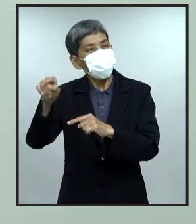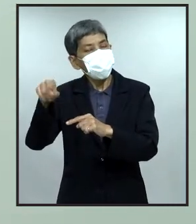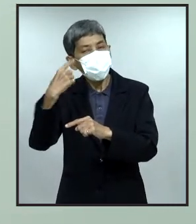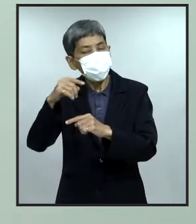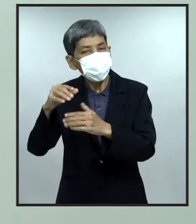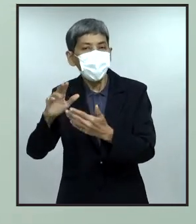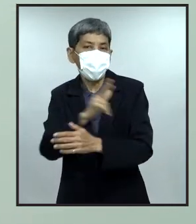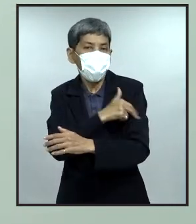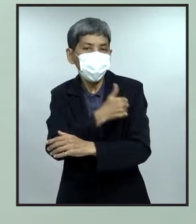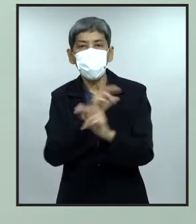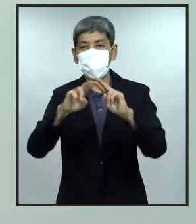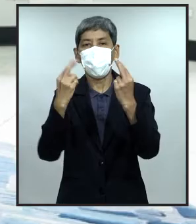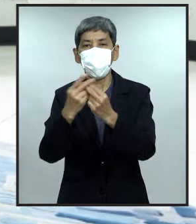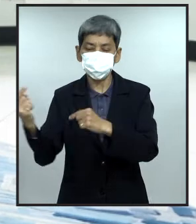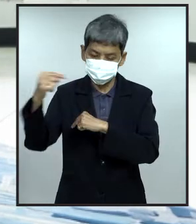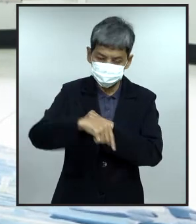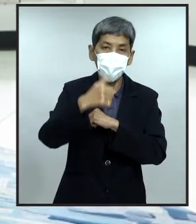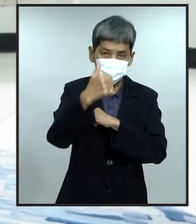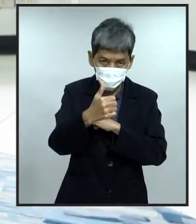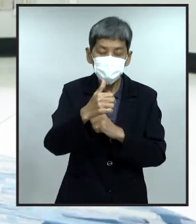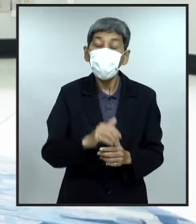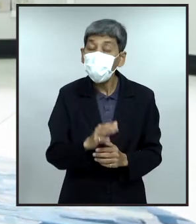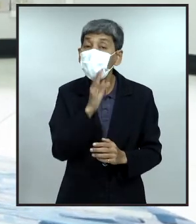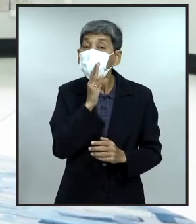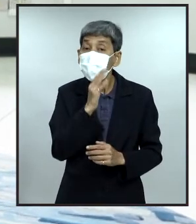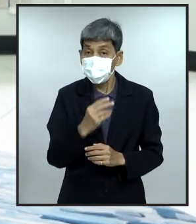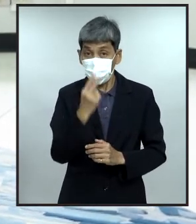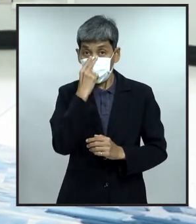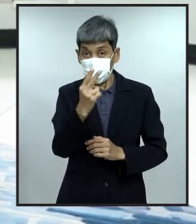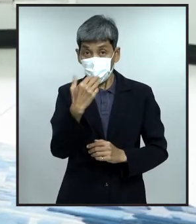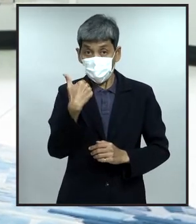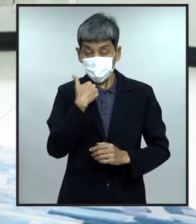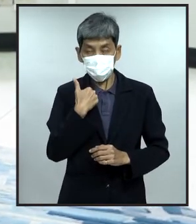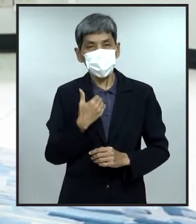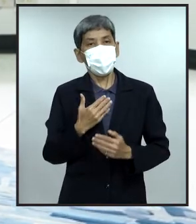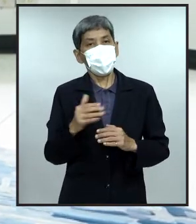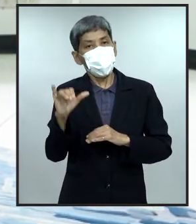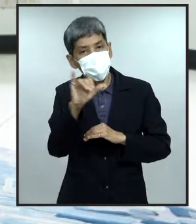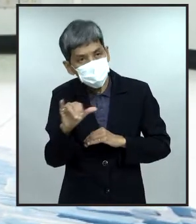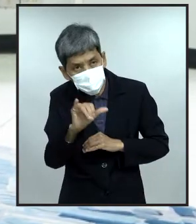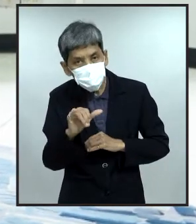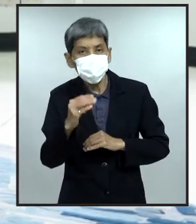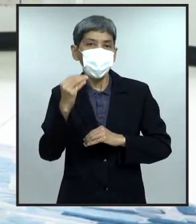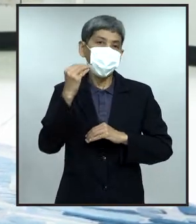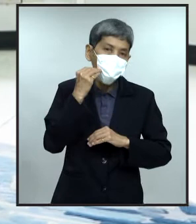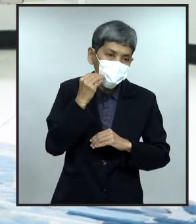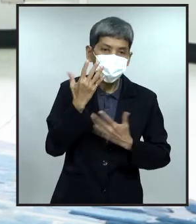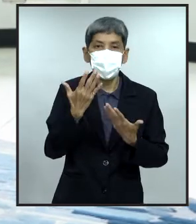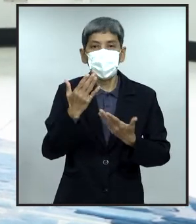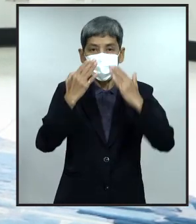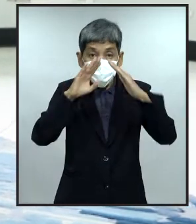โรงพยาบาลรามาก็ได ้ครับก็คือถ้าคุณผู้ชมฟังอยู่นะแล้วมีคนญาติหรือคนในบ้านที่เป็นคนตาบอด